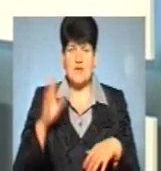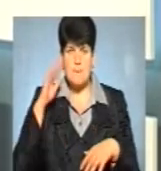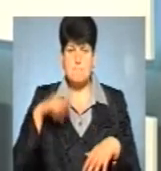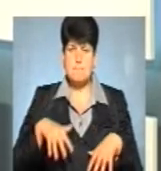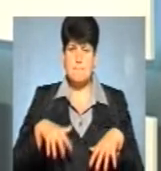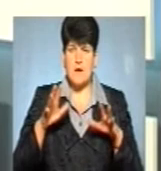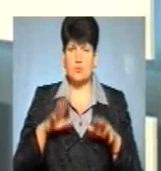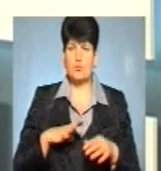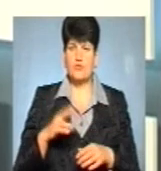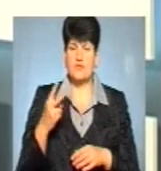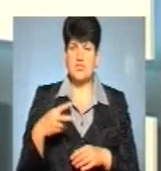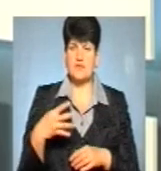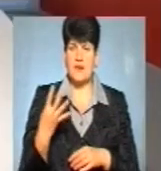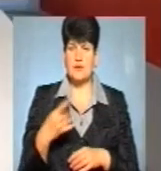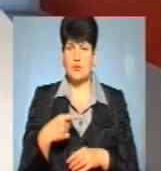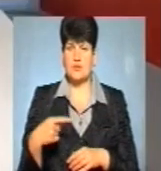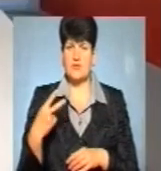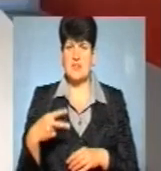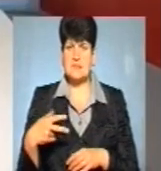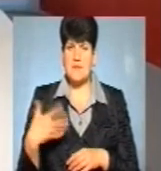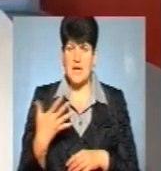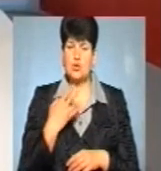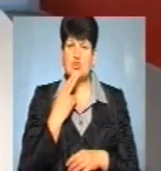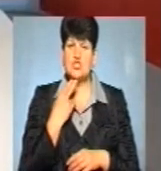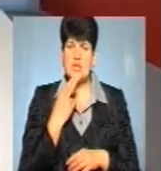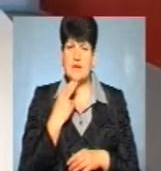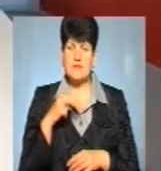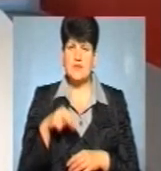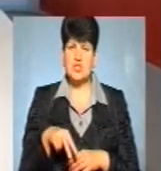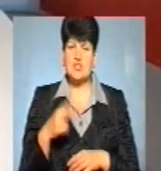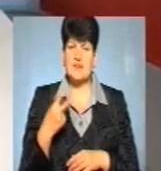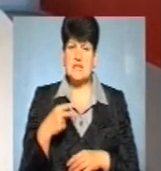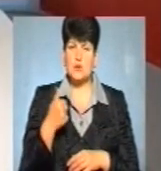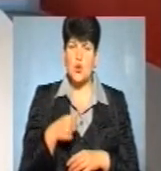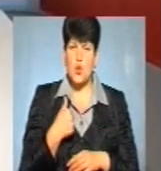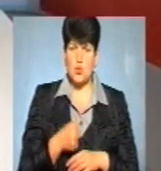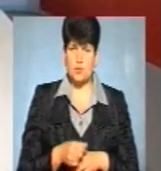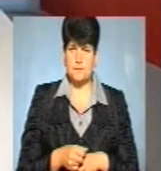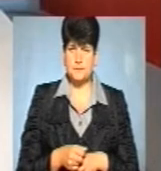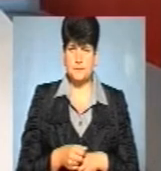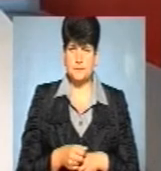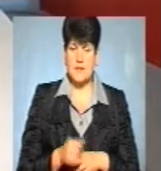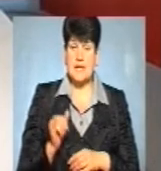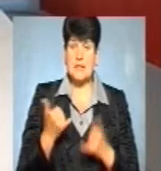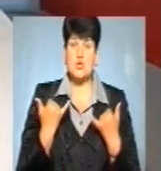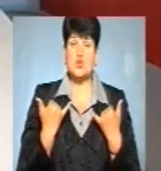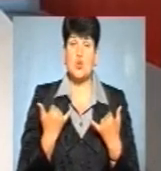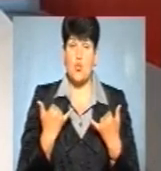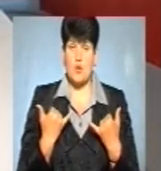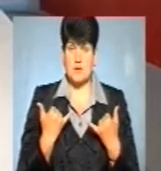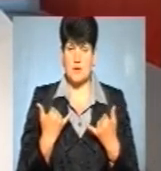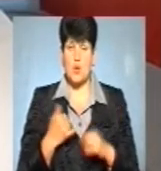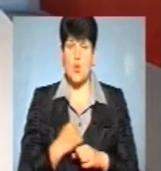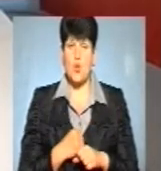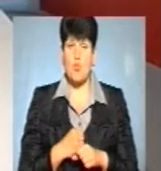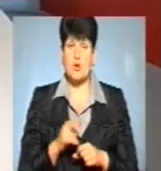пройшов 24-25 червня 2020 року. І на сьогодні